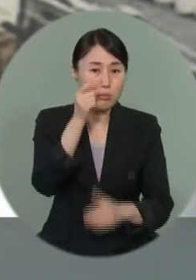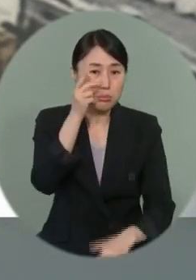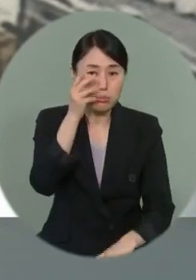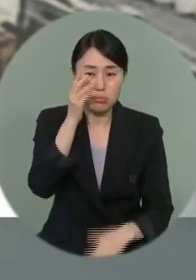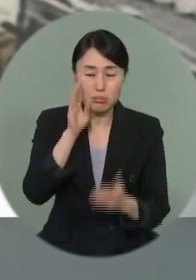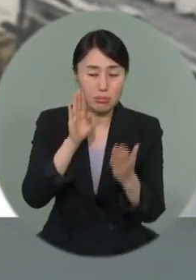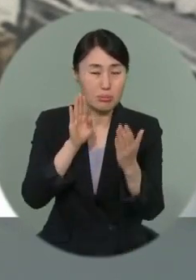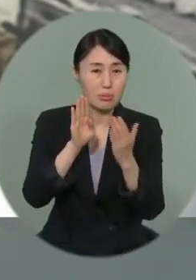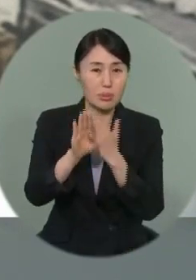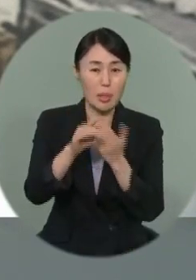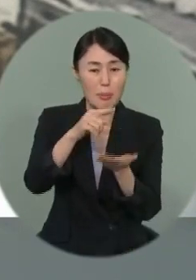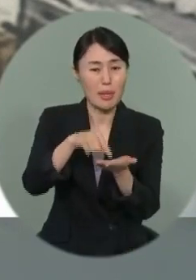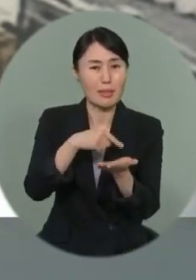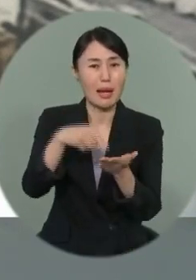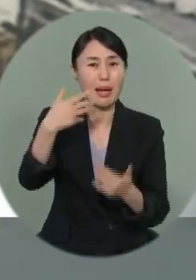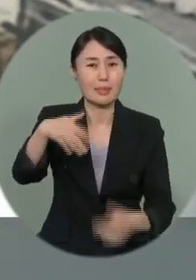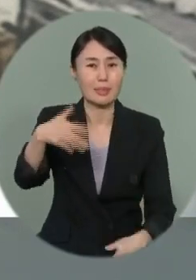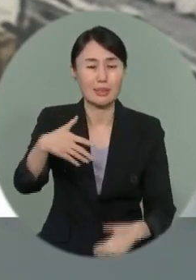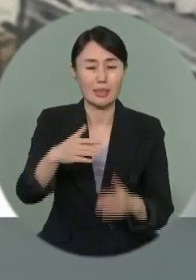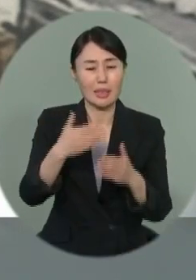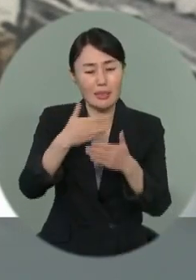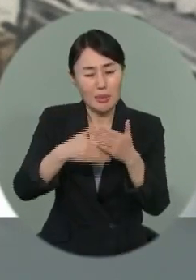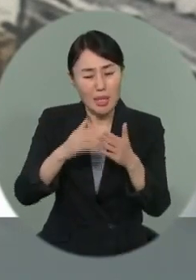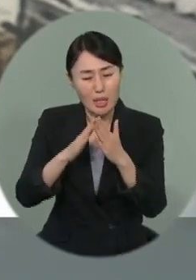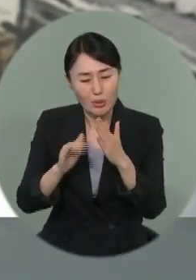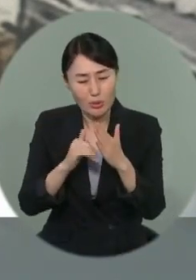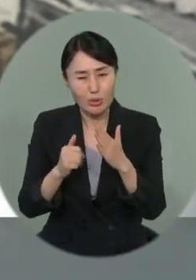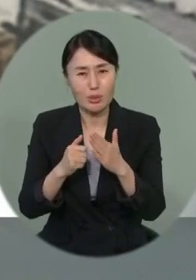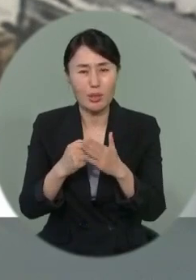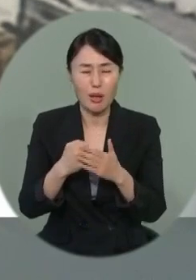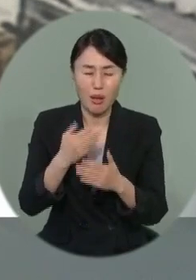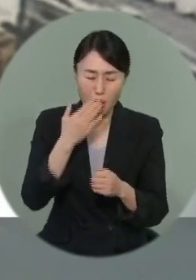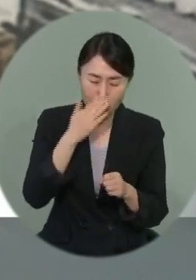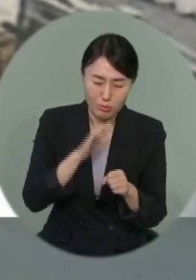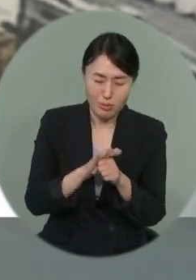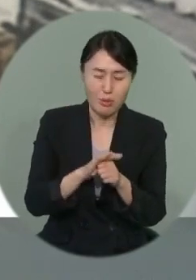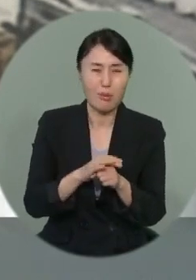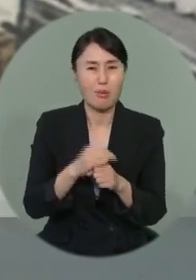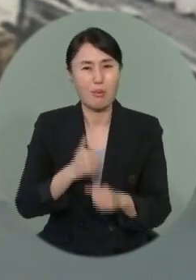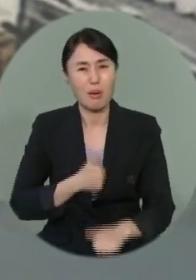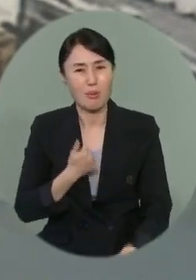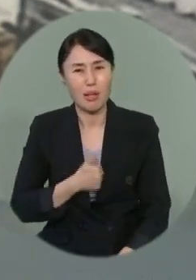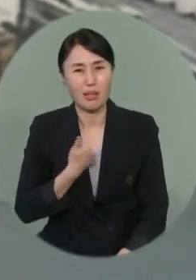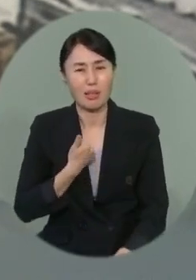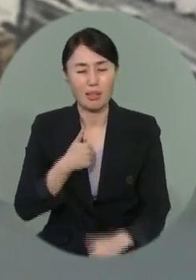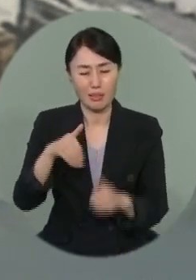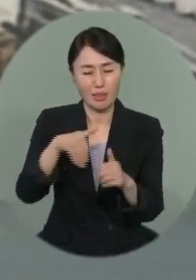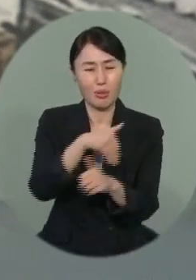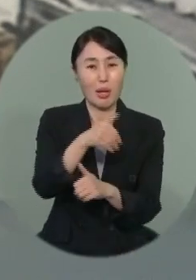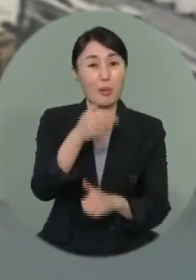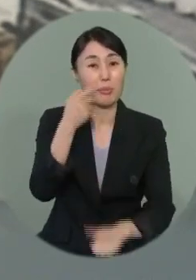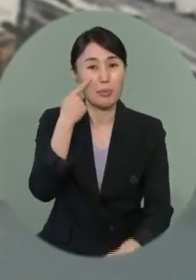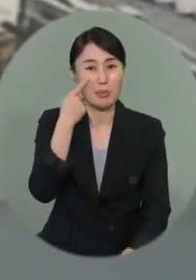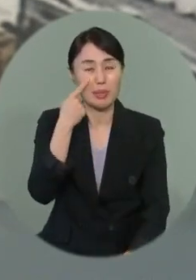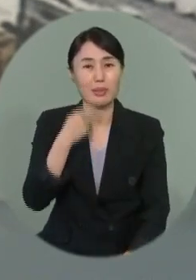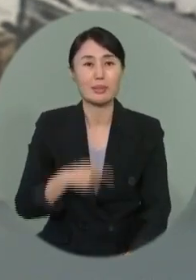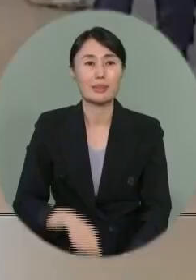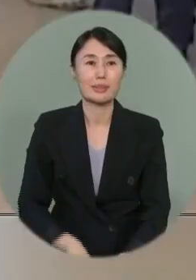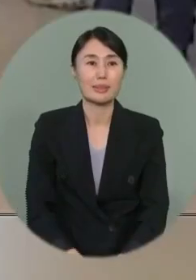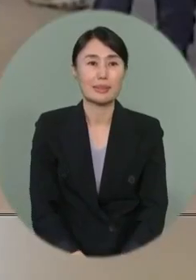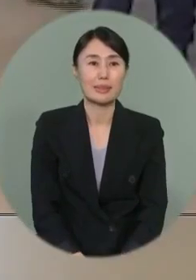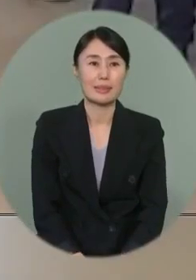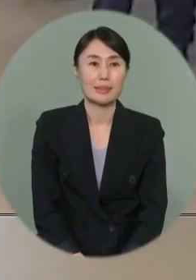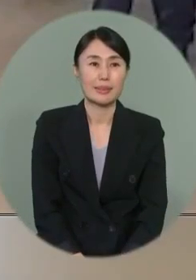배상 절차가 늦어지면서 유족들은 분통을 터뜨리고 있습니다. 어떻게 된 일인지 김영찬 기자가 보도합니다.